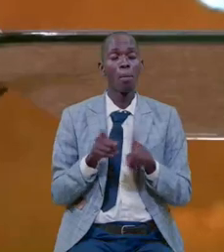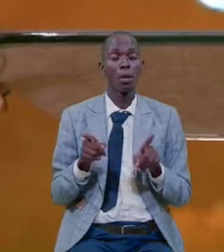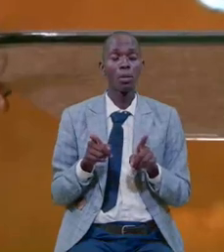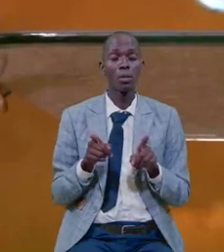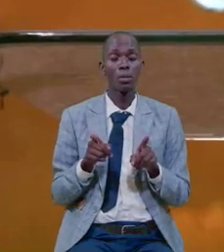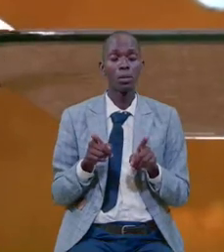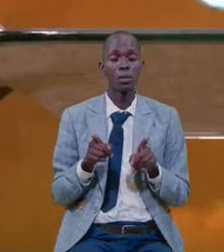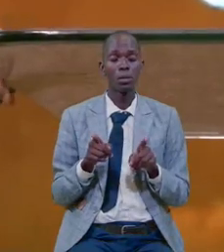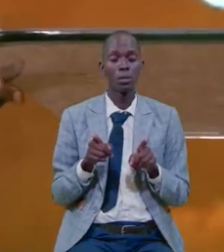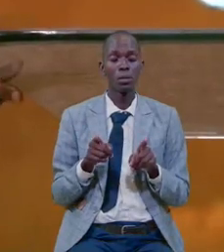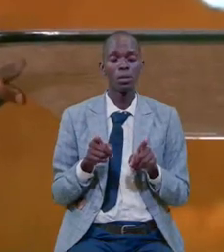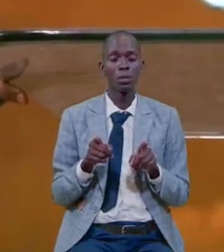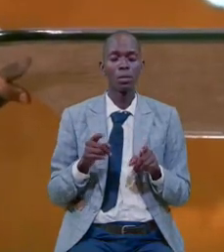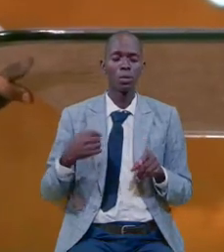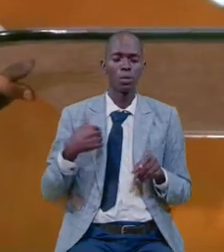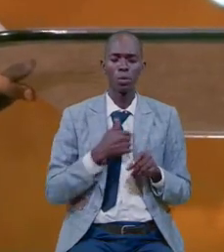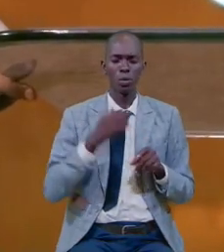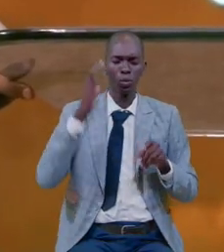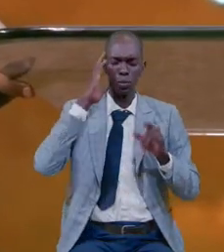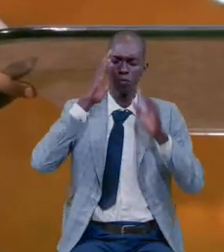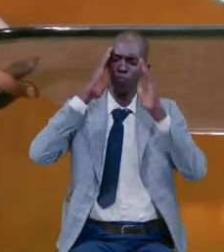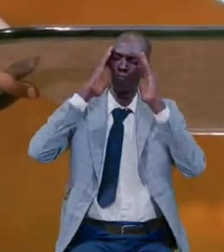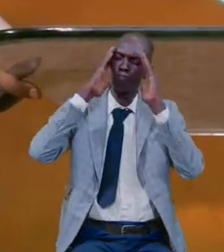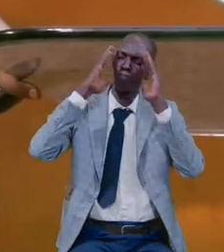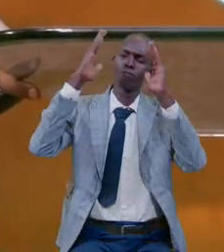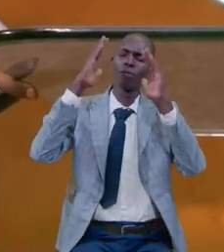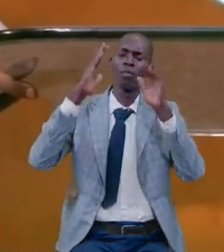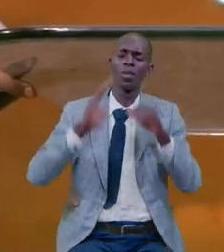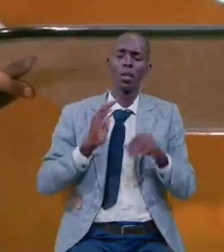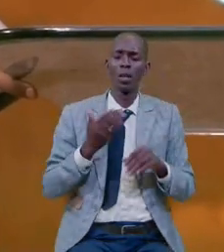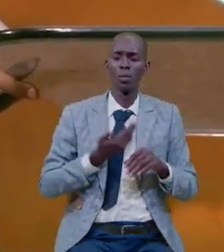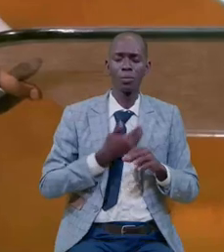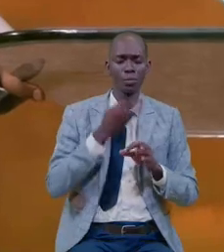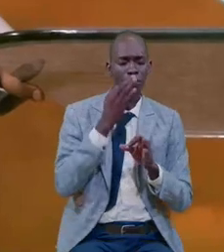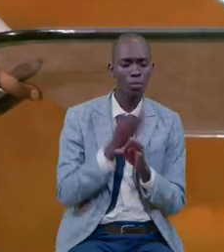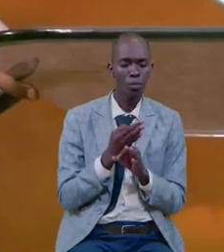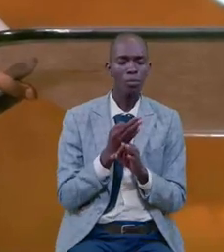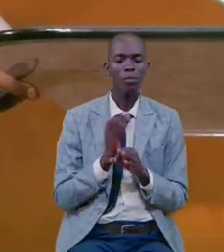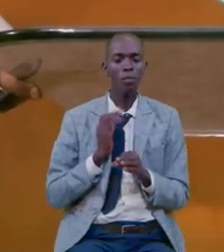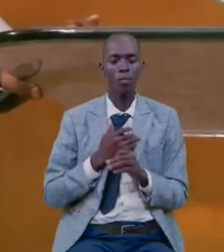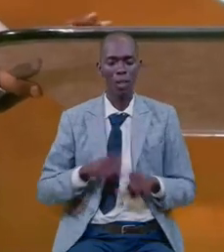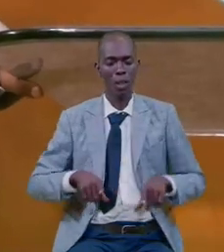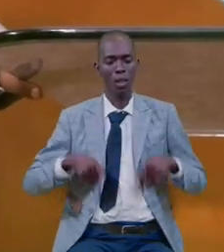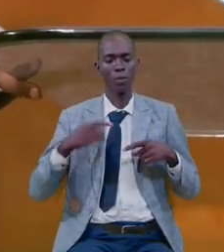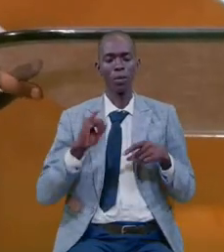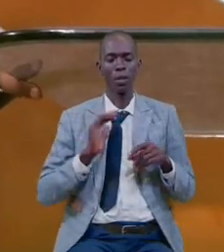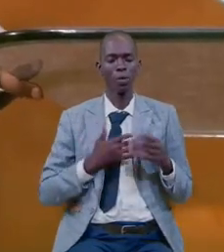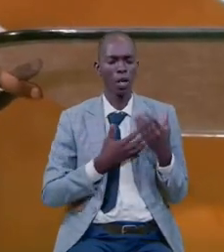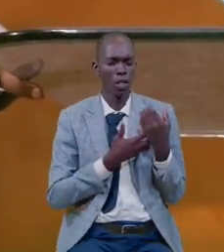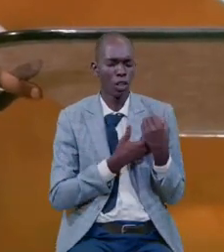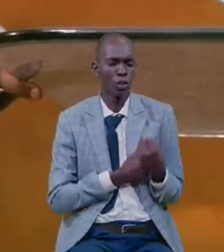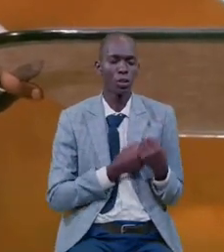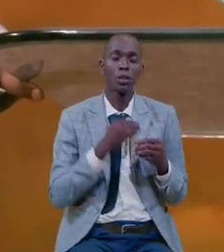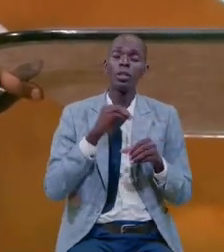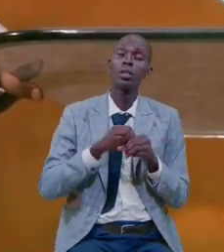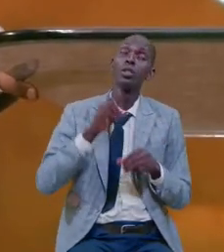Mais aidez-nous à nous concentrer sur toi, à nous, notre foi, notre confiance, notre appui, notre